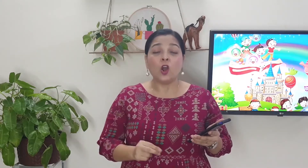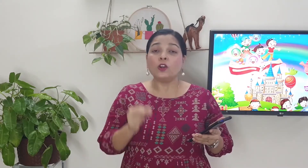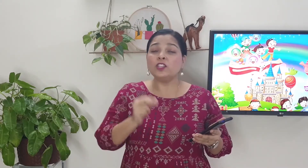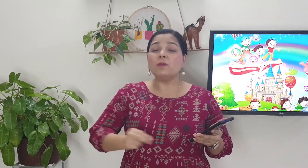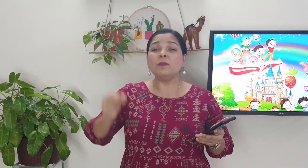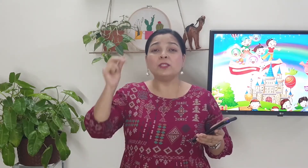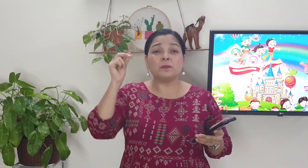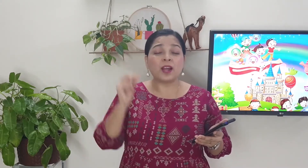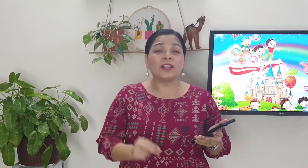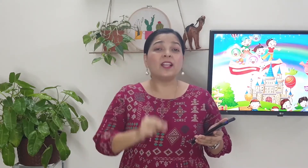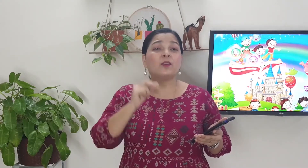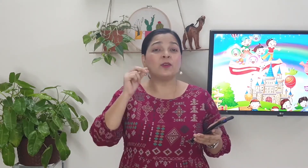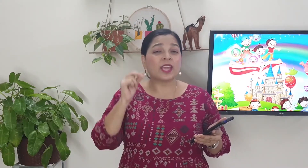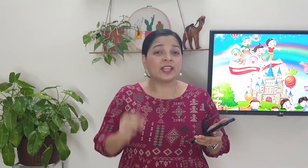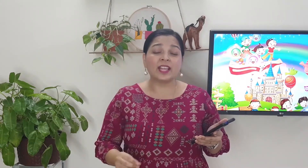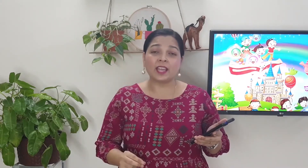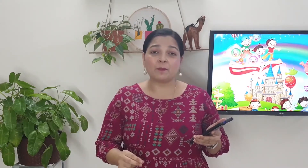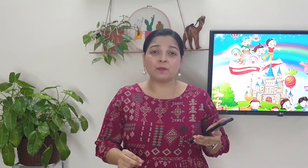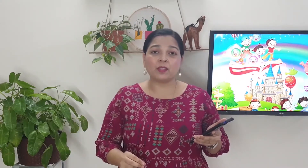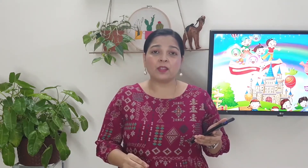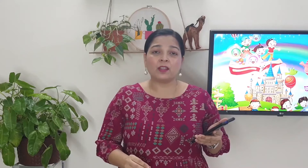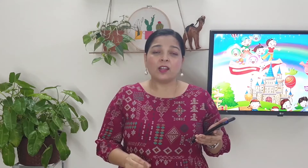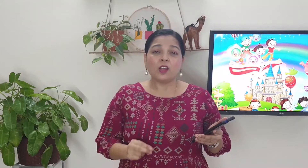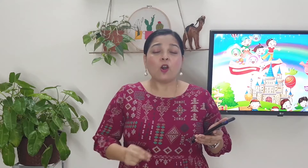हालेलुया. जेव्हा आपण ही प्रार्थना करतो